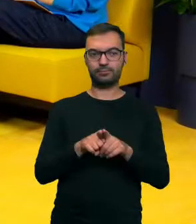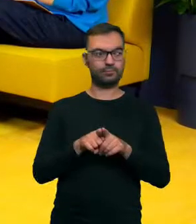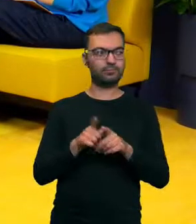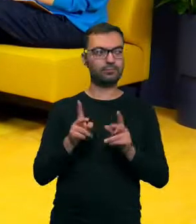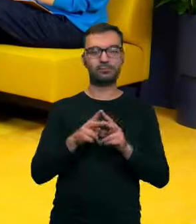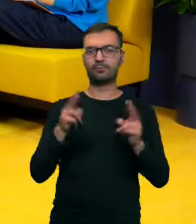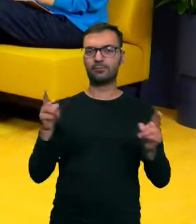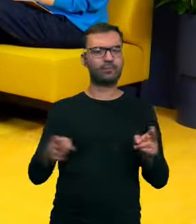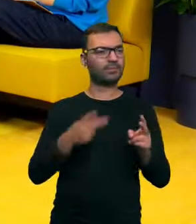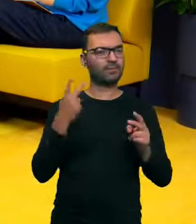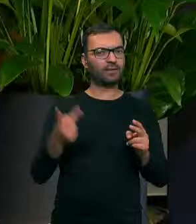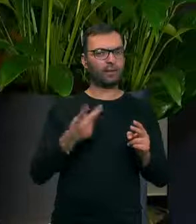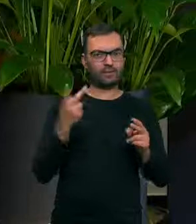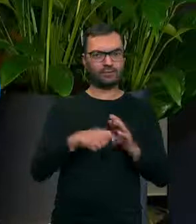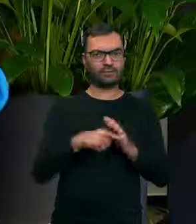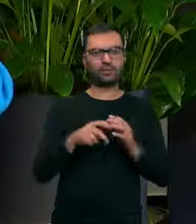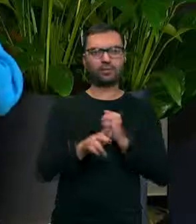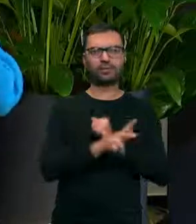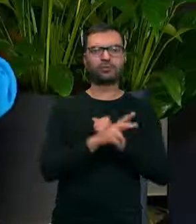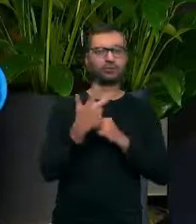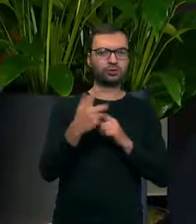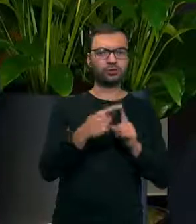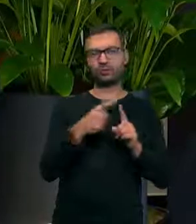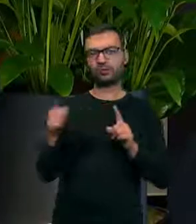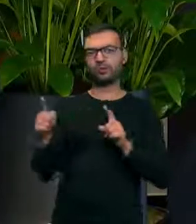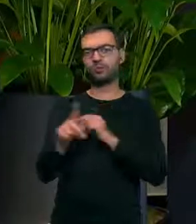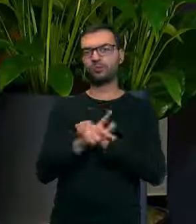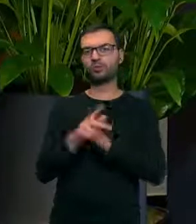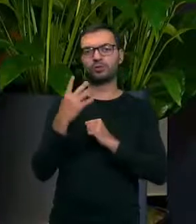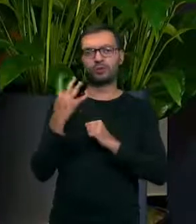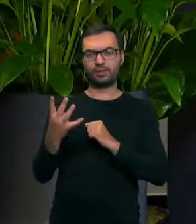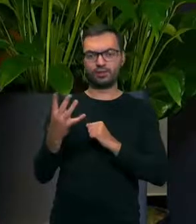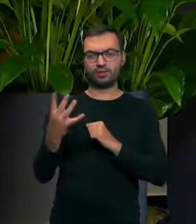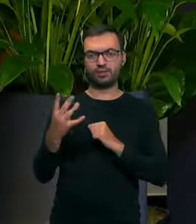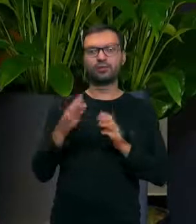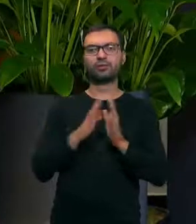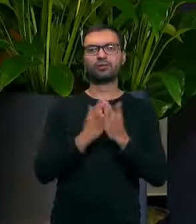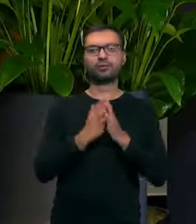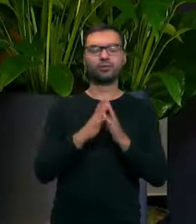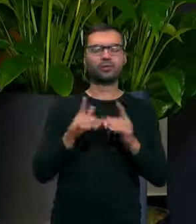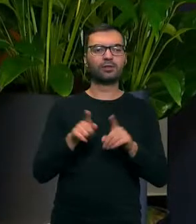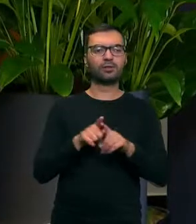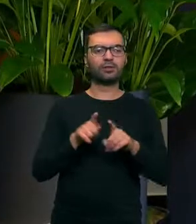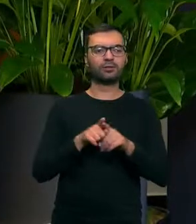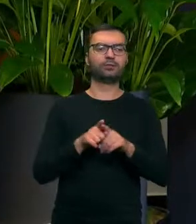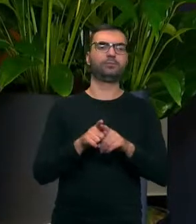lata w filmie, prawda? 83, tak. 84, książka jednak też dotyka